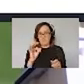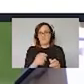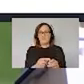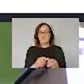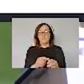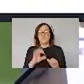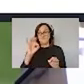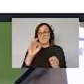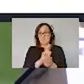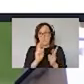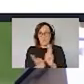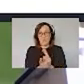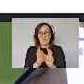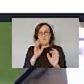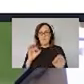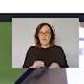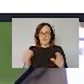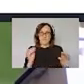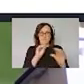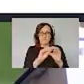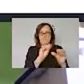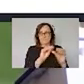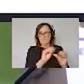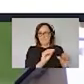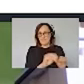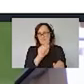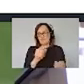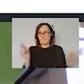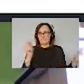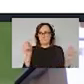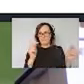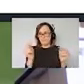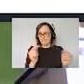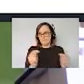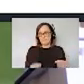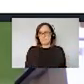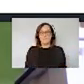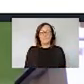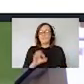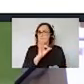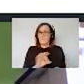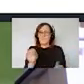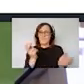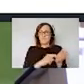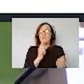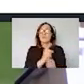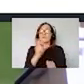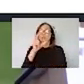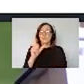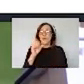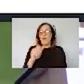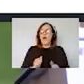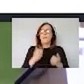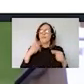moje spotkanie i Państwo dołączają w tej chwili do konwersacji, tak jak Państwo widzą. Ja celowo włączyłam czat tylko, żebyśmy nie widzieli